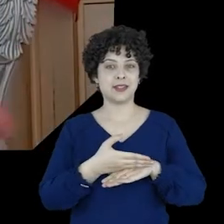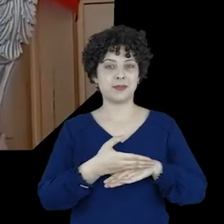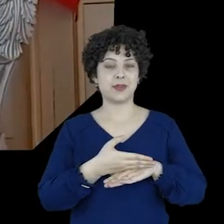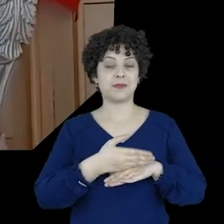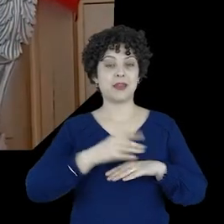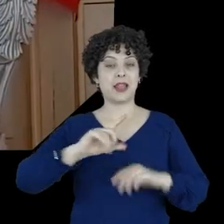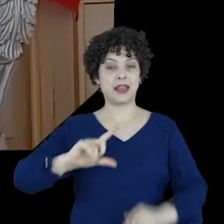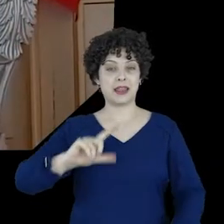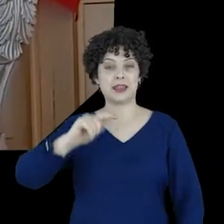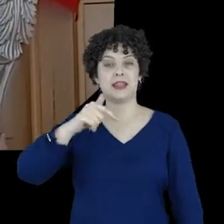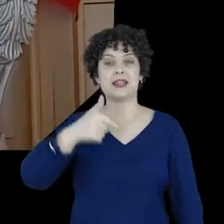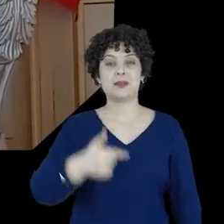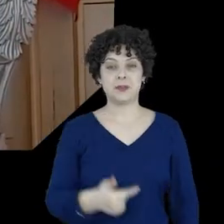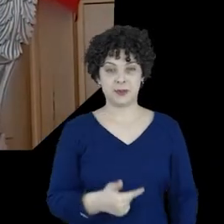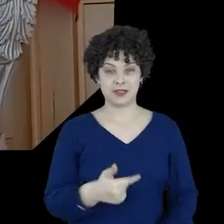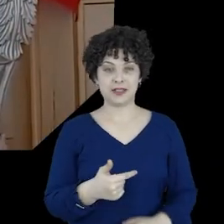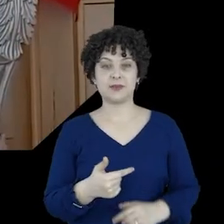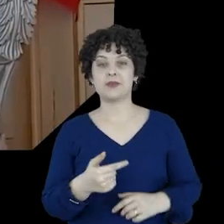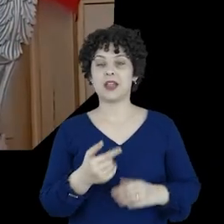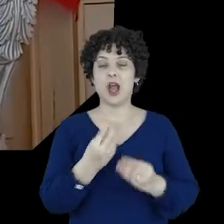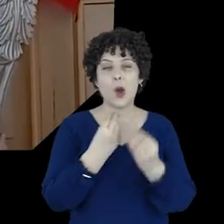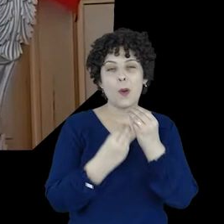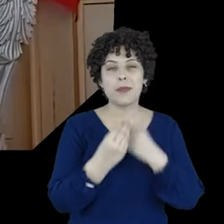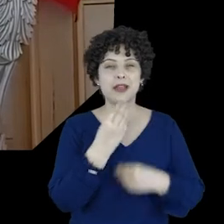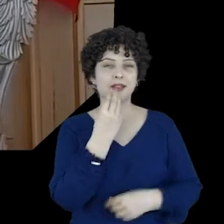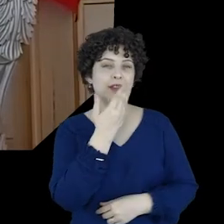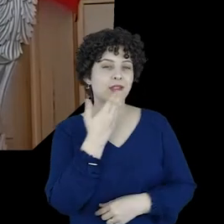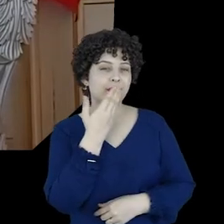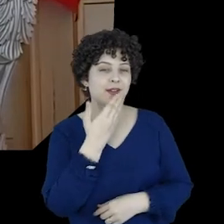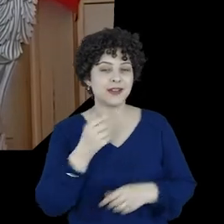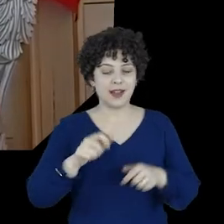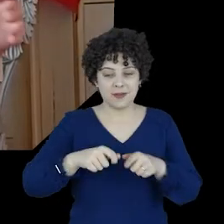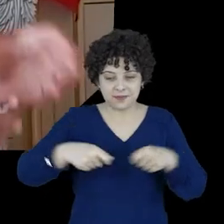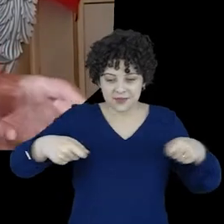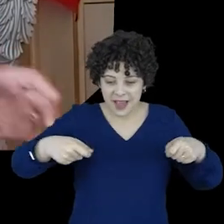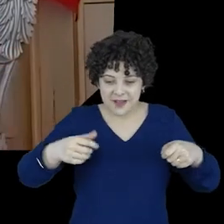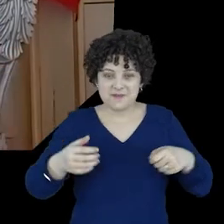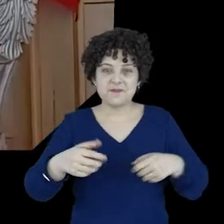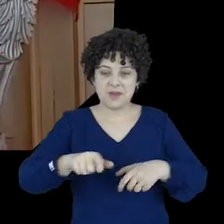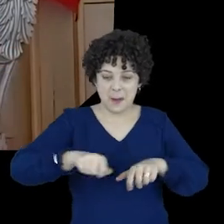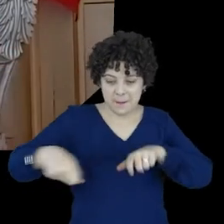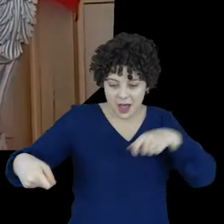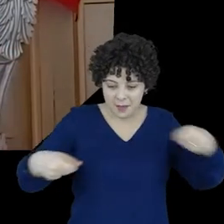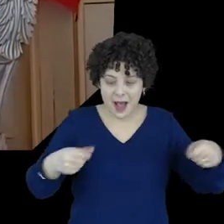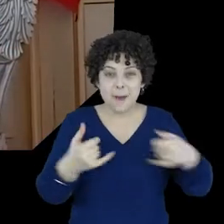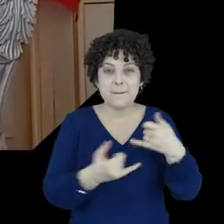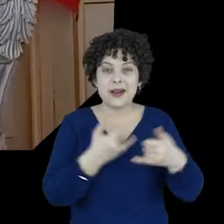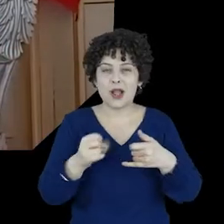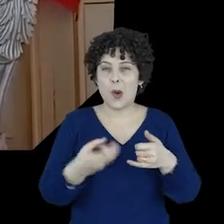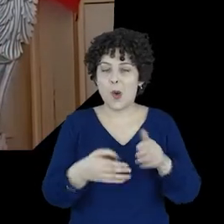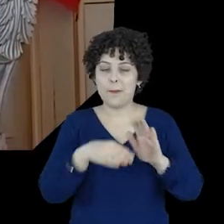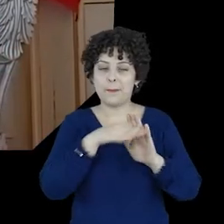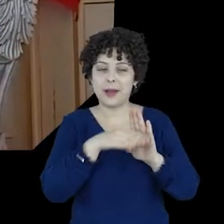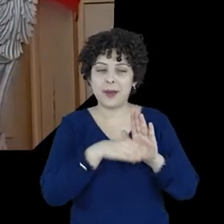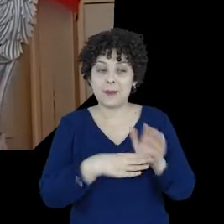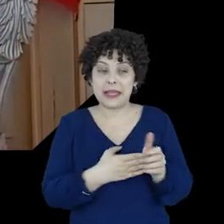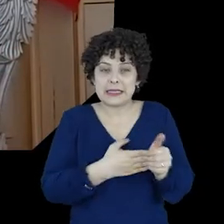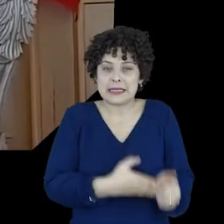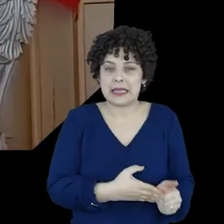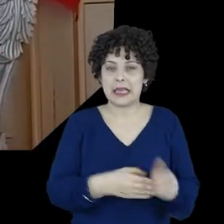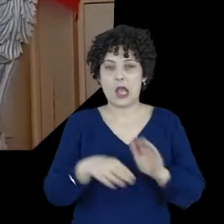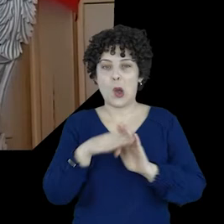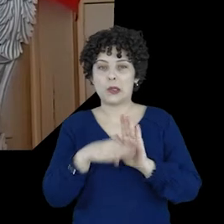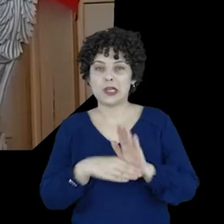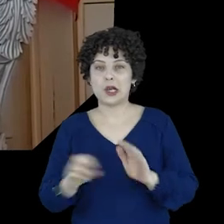mise en scène, lorsqu'il s'agit y compris de manger des bonbons, de déballer des jouets, lorsqu'il s'agit d'obéir à